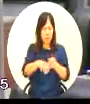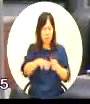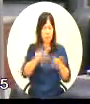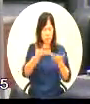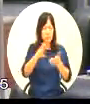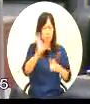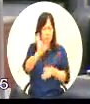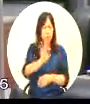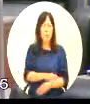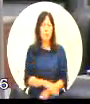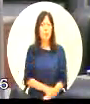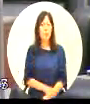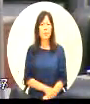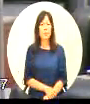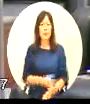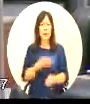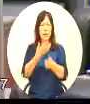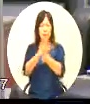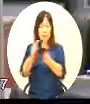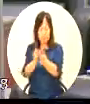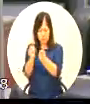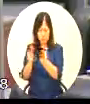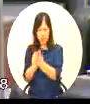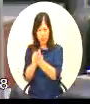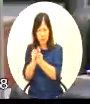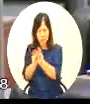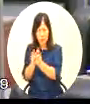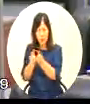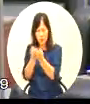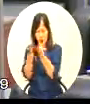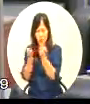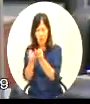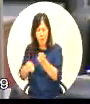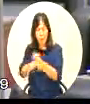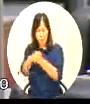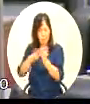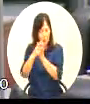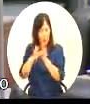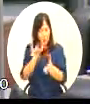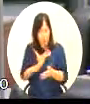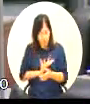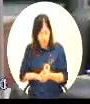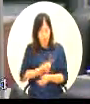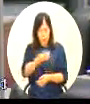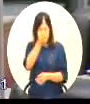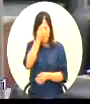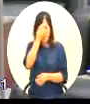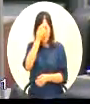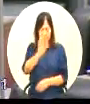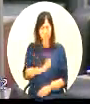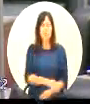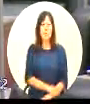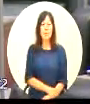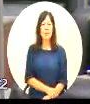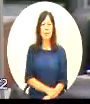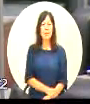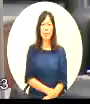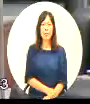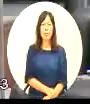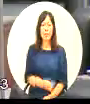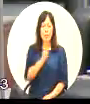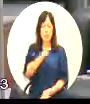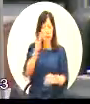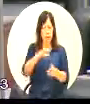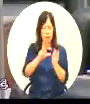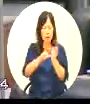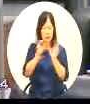情，让我们的同事朋友同志的社群感到非常的伤心跟困扰。所以在这边我想我也不多花时间